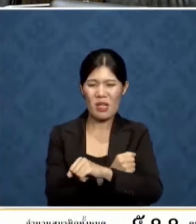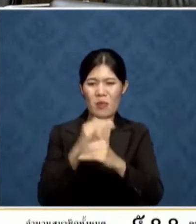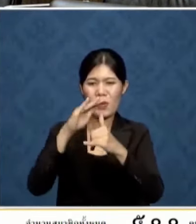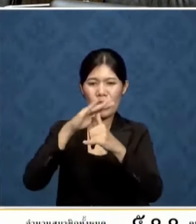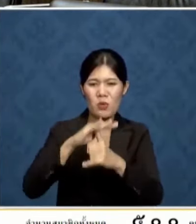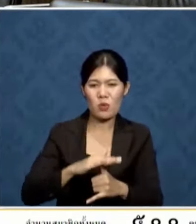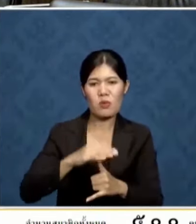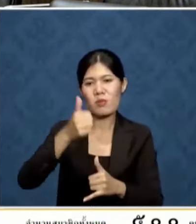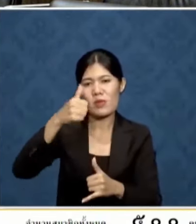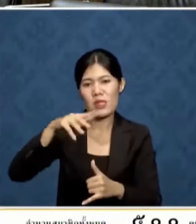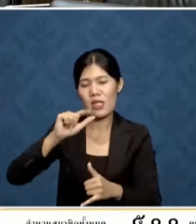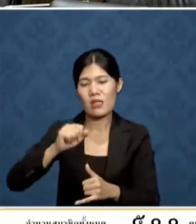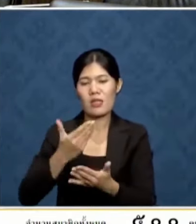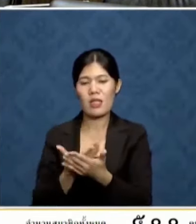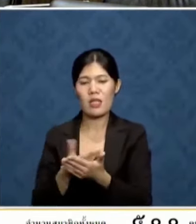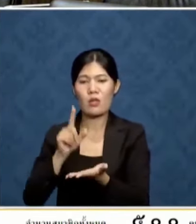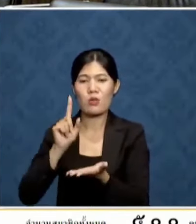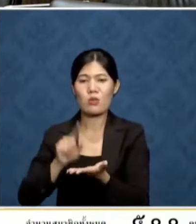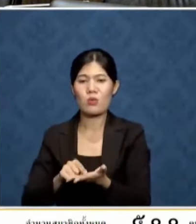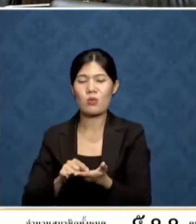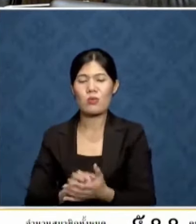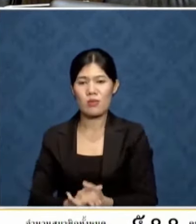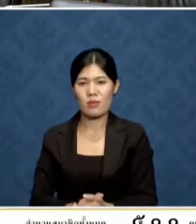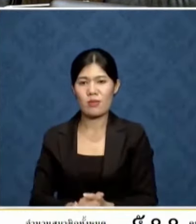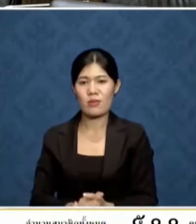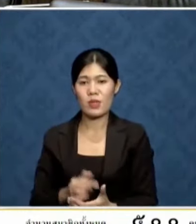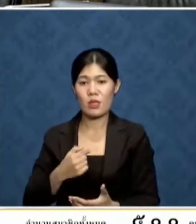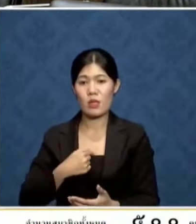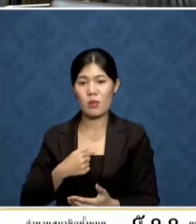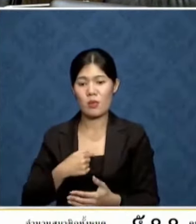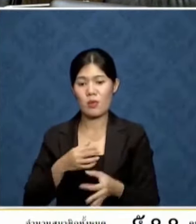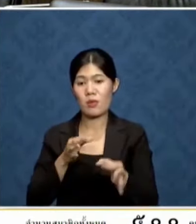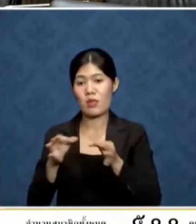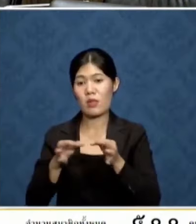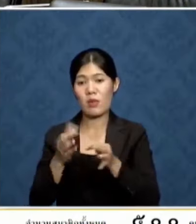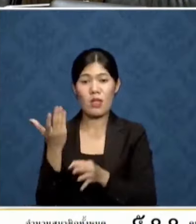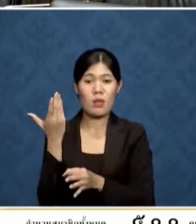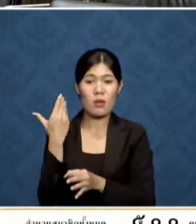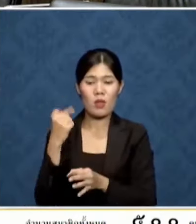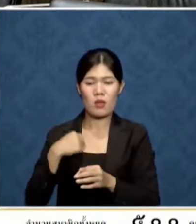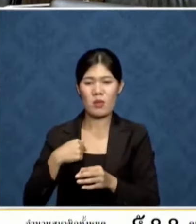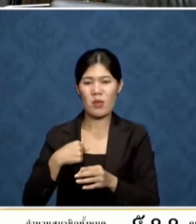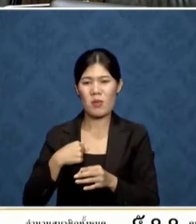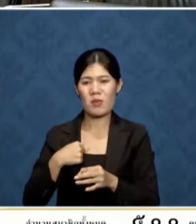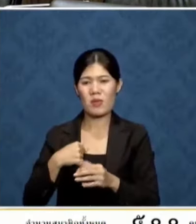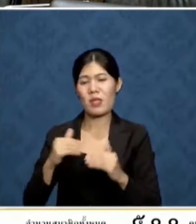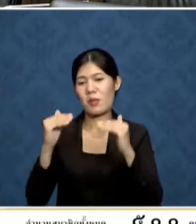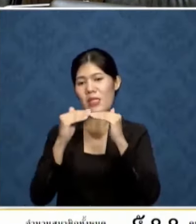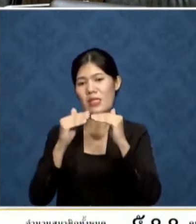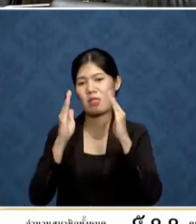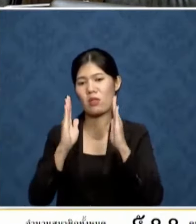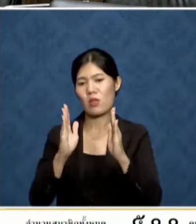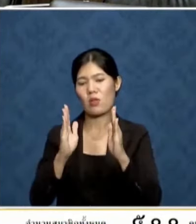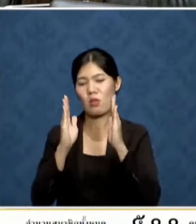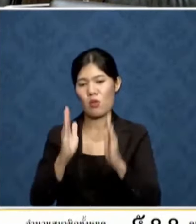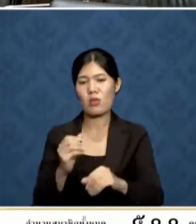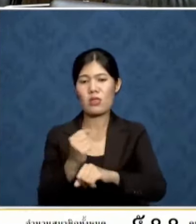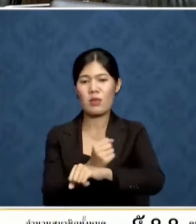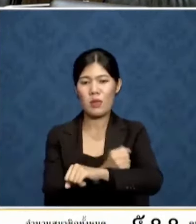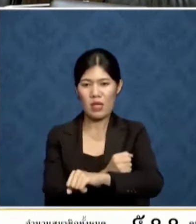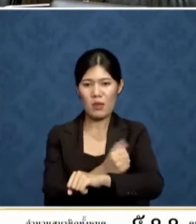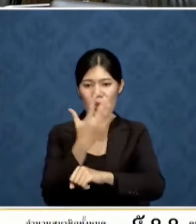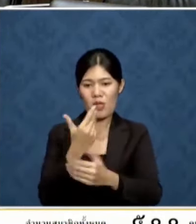ค่าแรงถูกอีกครับเพื่อตอบโจทย์ต่างๆที่ผมอภิปรายมาก่อนหน้านะครับต่อมาคือการคุ้มครองสิทธิแรงงานครับที่ทำงานอยู่บนงบประมาณที่จำกัดนะ